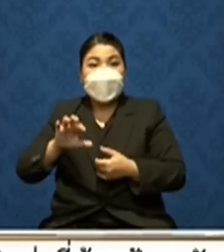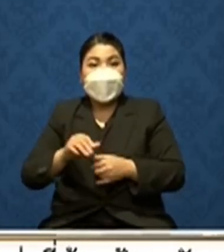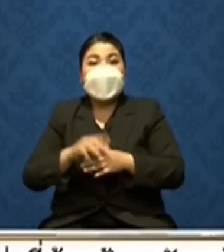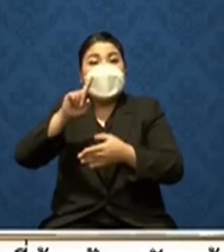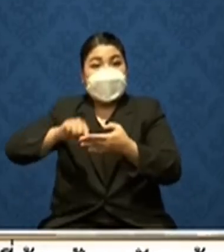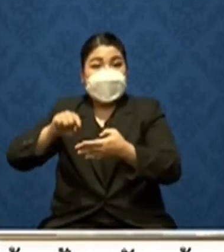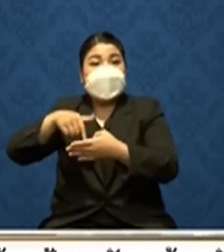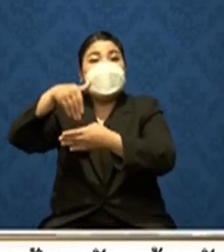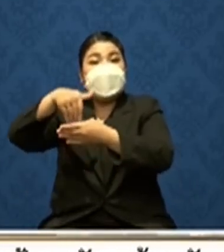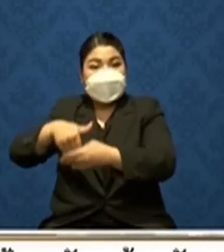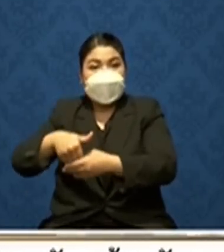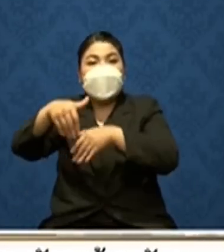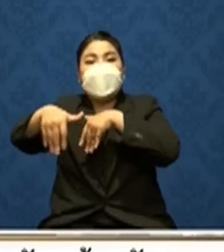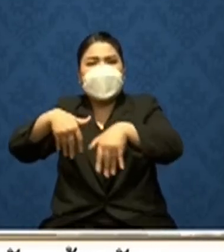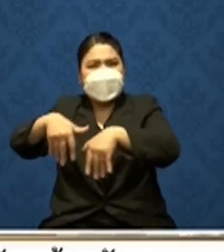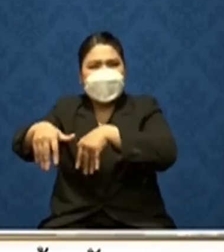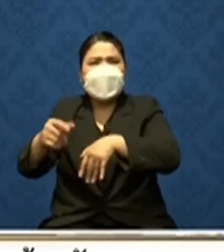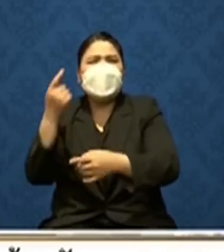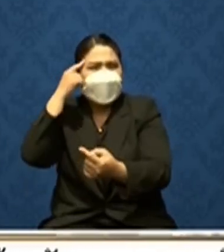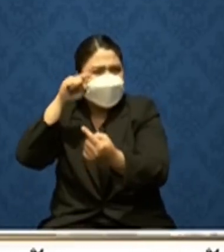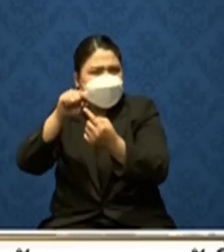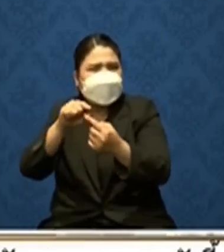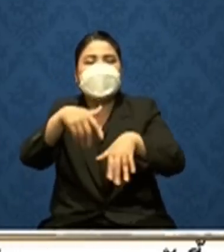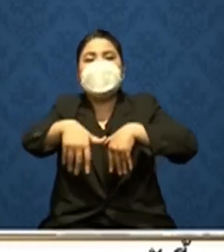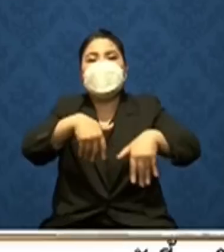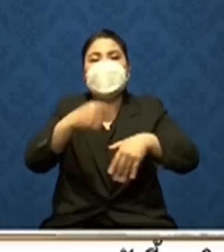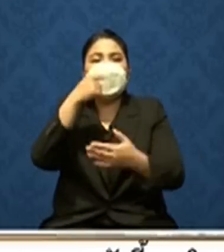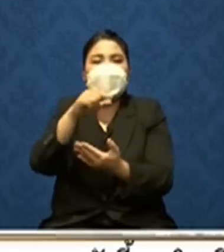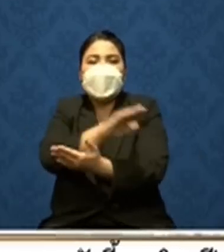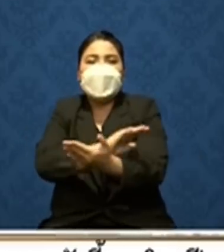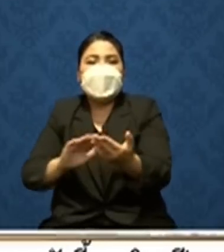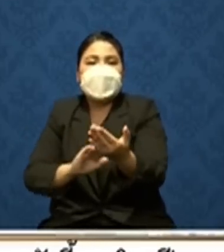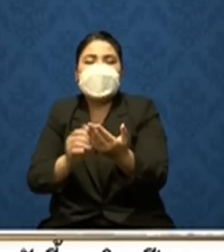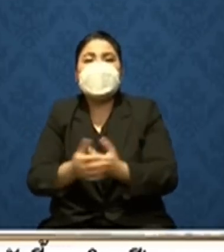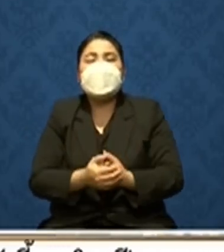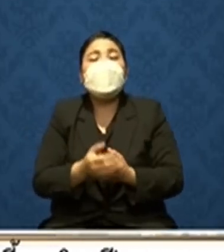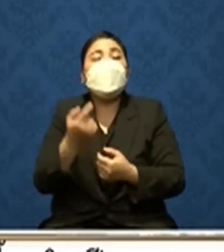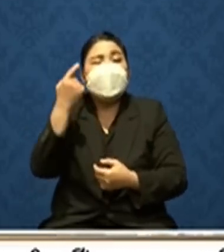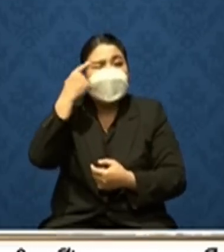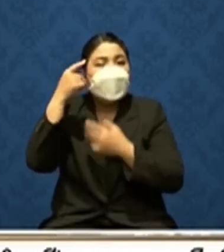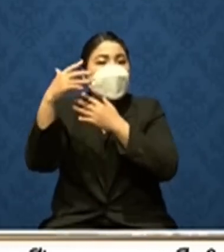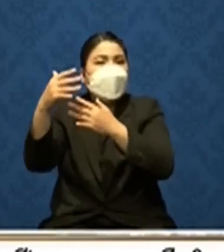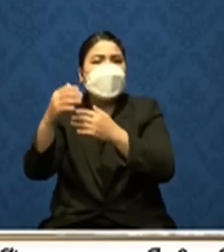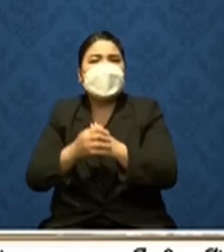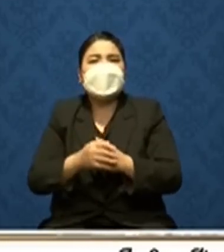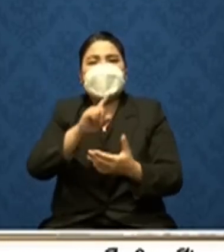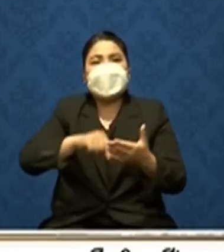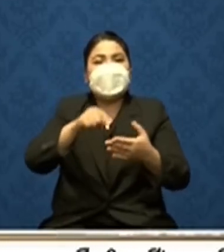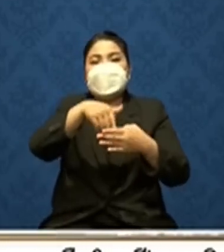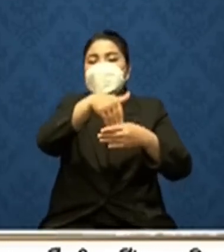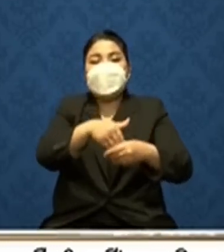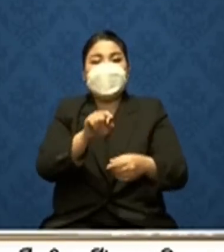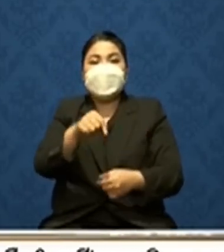ต้องคำนึงถึงความต้องการของพี่น้องประชาชนเพื่อประเทศชาติและบ้านเมืองผมหวังว่าในการเลือกตั้งข้างหน้าพวกเราจะได้มาเจอกันได้แห่ง